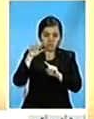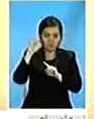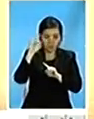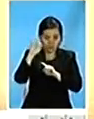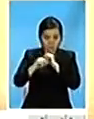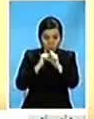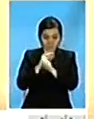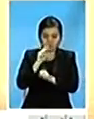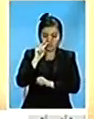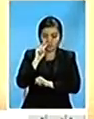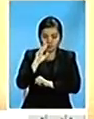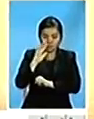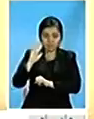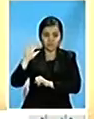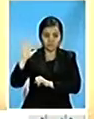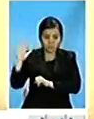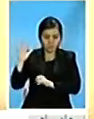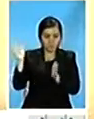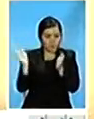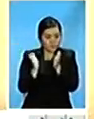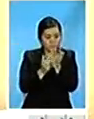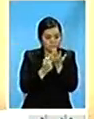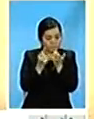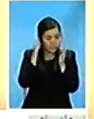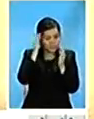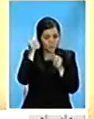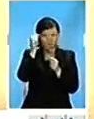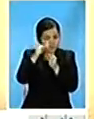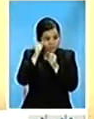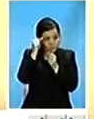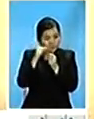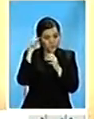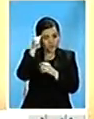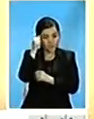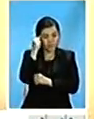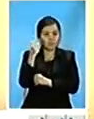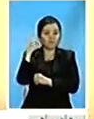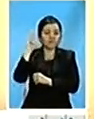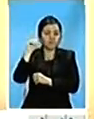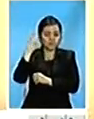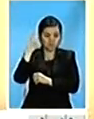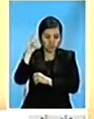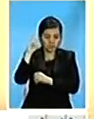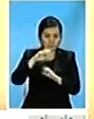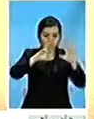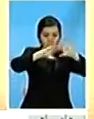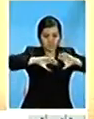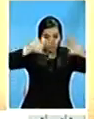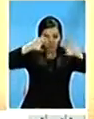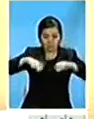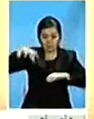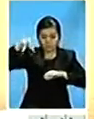46วันโดยได้ร่วมกันพิจารณารายละเอียดงบประมาณของส่วนราชการรัฐวิสาหกิจหน่วยง